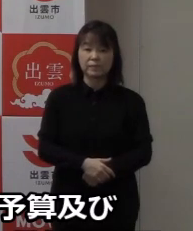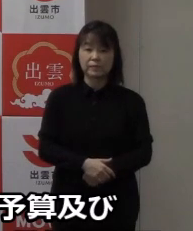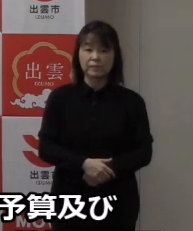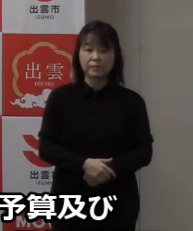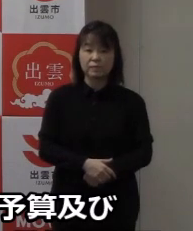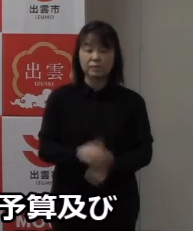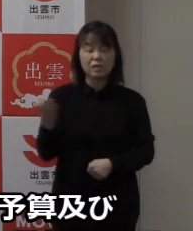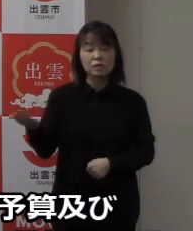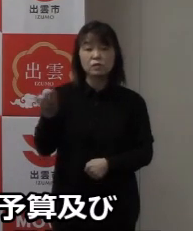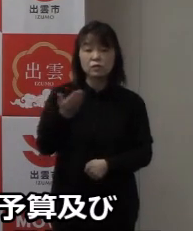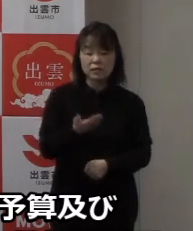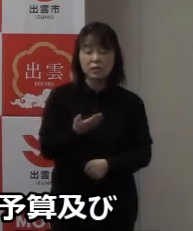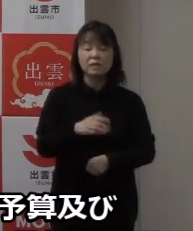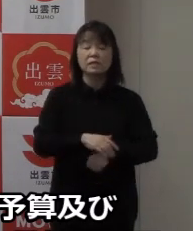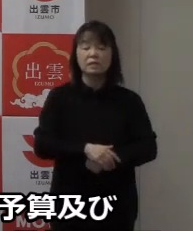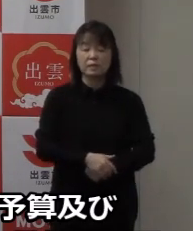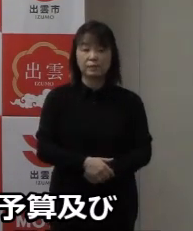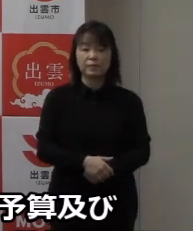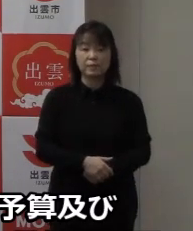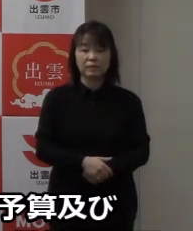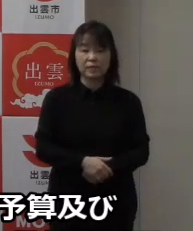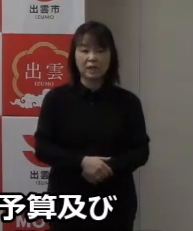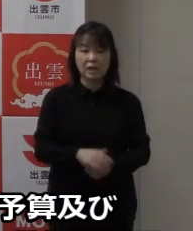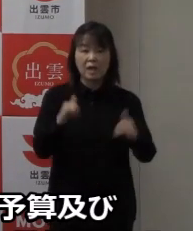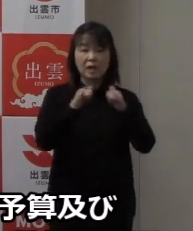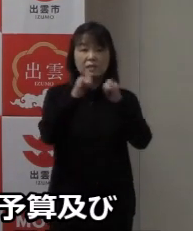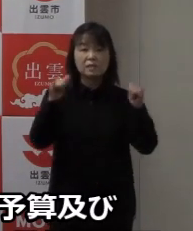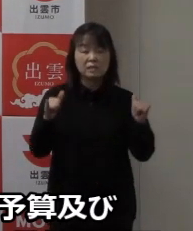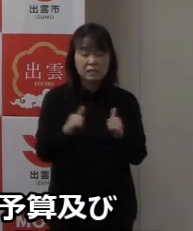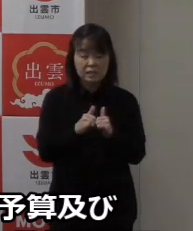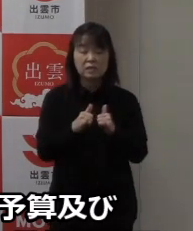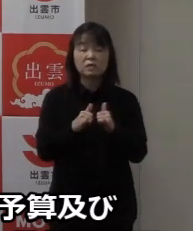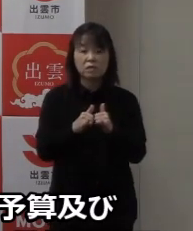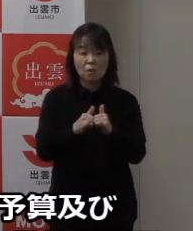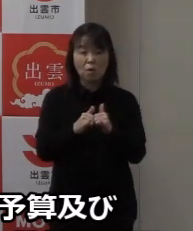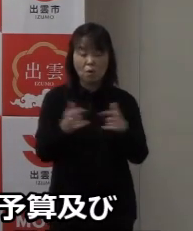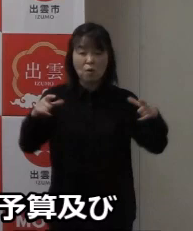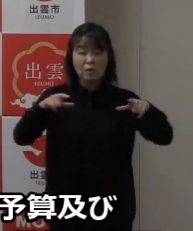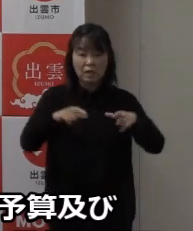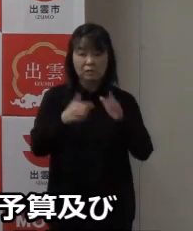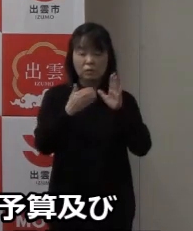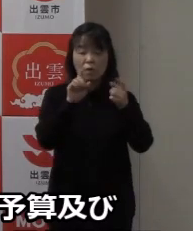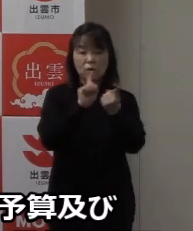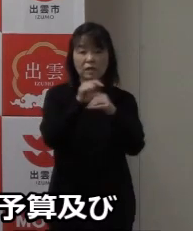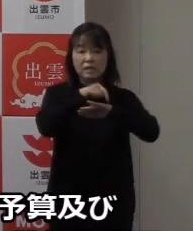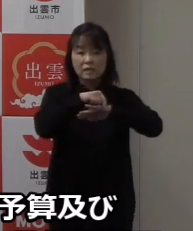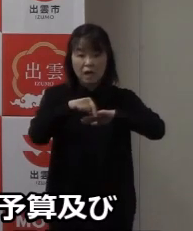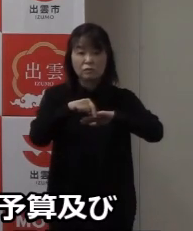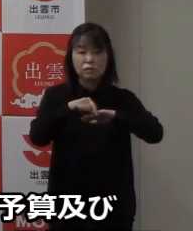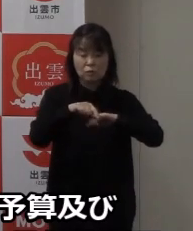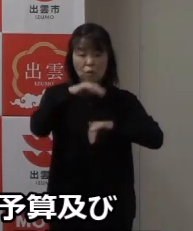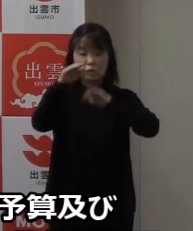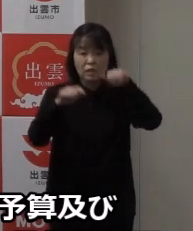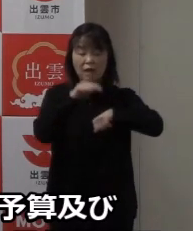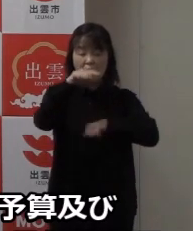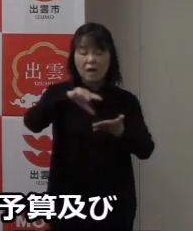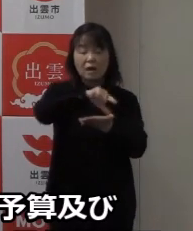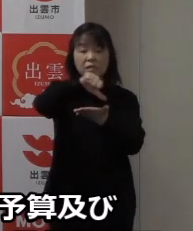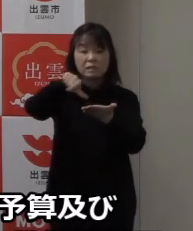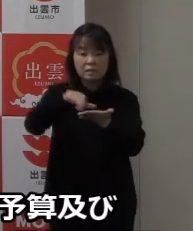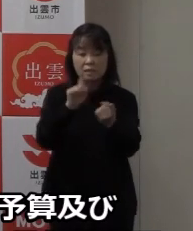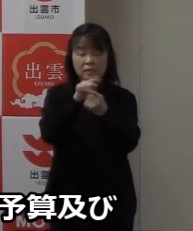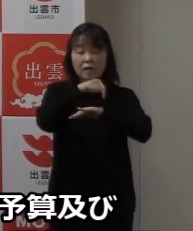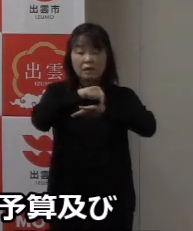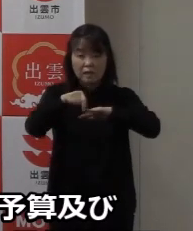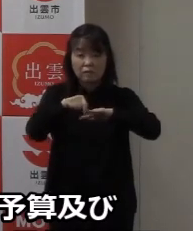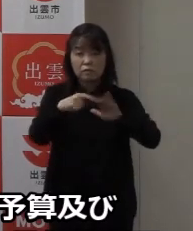次に3点目のポイントとして、人口減少対策と中山間地域振興であります。その中の乳幼児等子ども